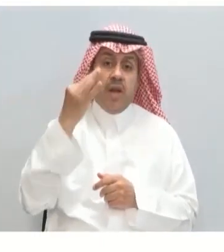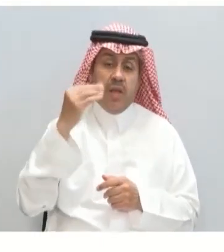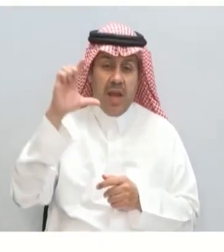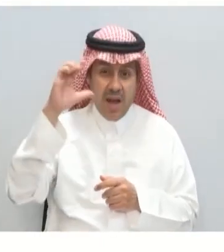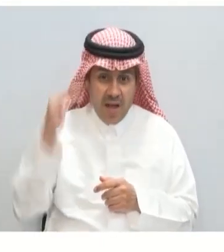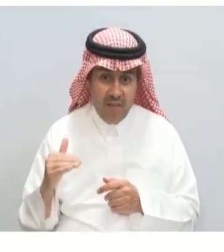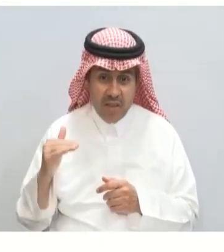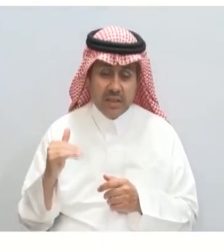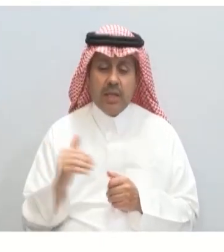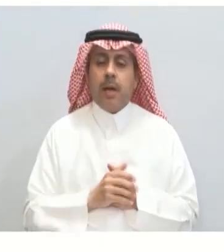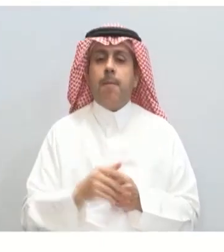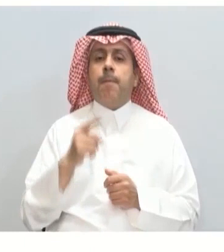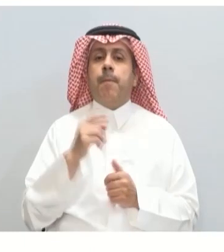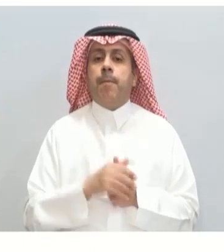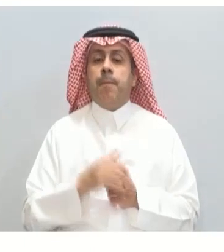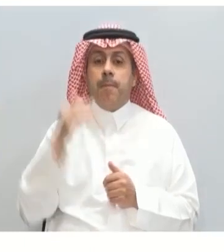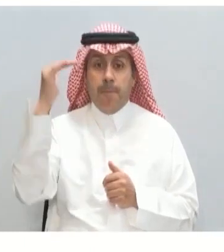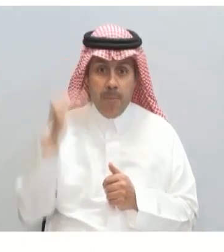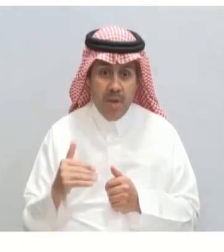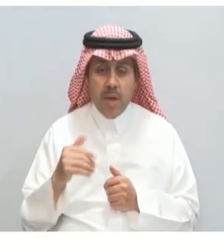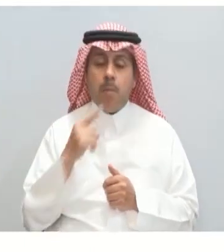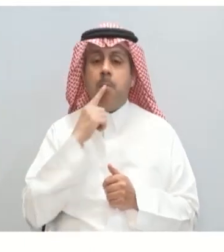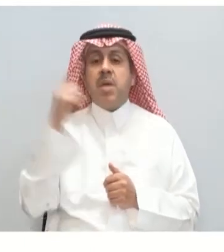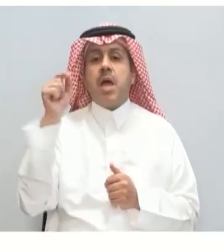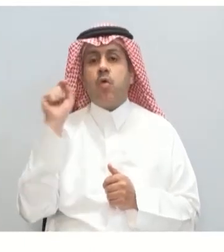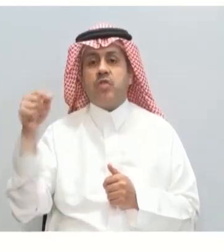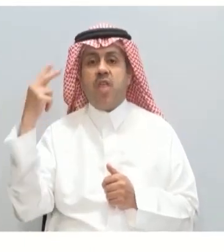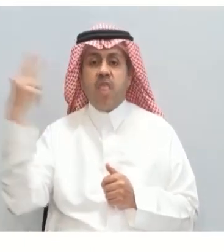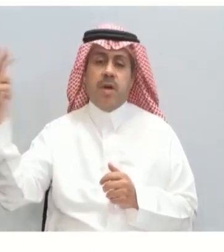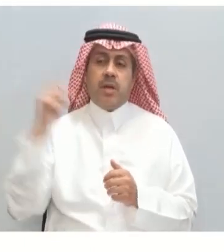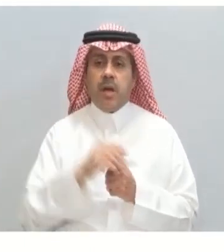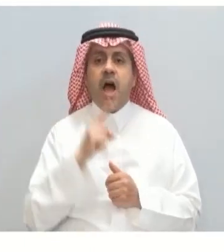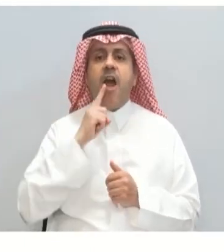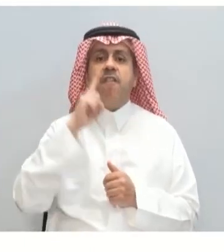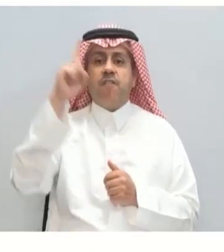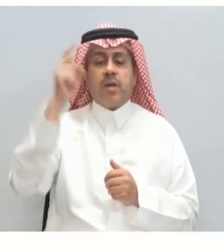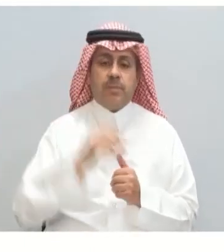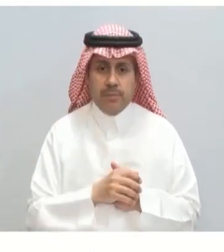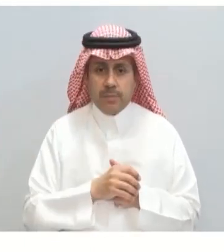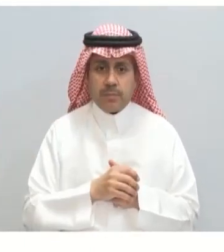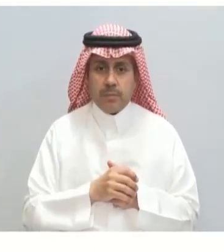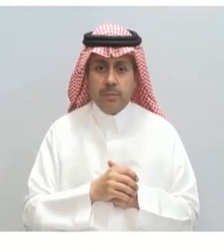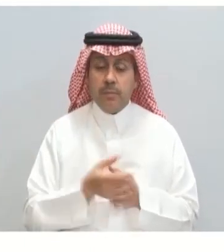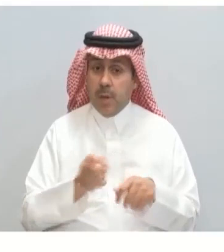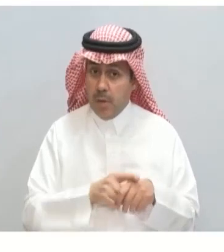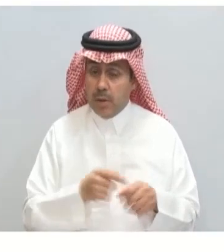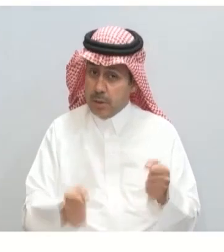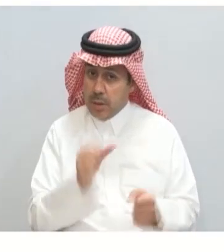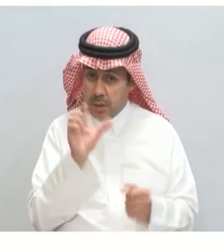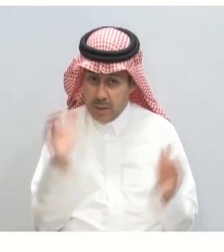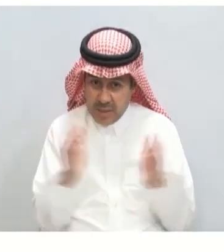و او 138 الى 108 كذلك السيارات الصغيره انخفضت